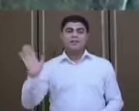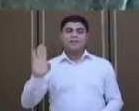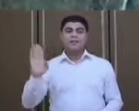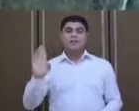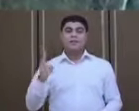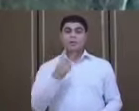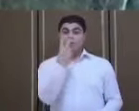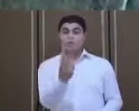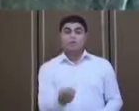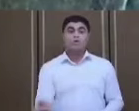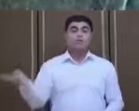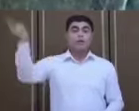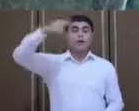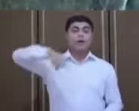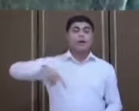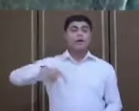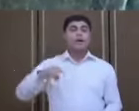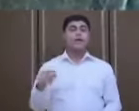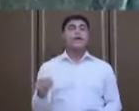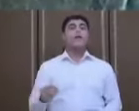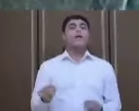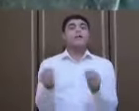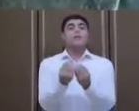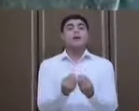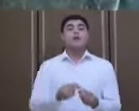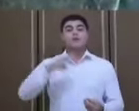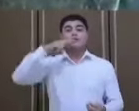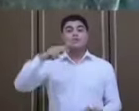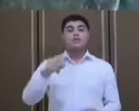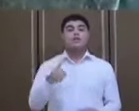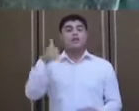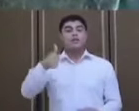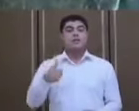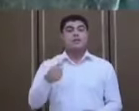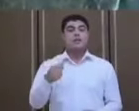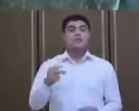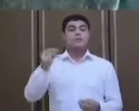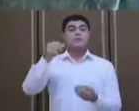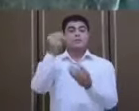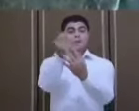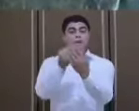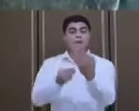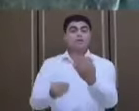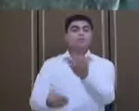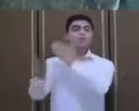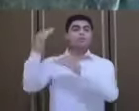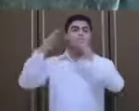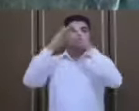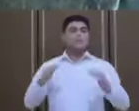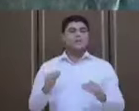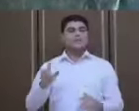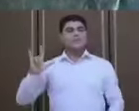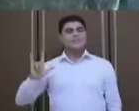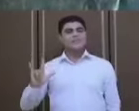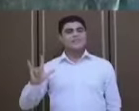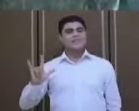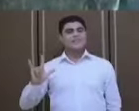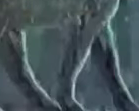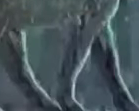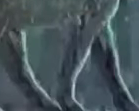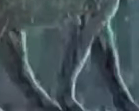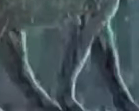ايه من قصتنا يا حلوين. يلا مع السلامة ونشوفكم الحلقة الجاية مع قصة جديدة مسلية